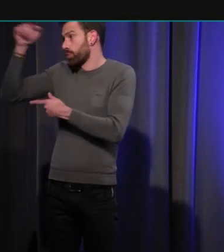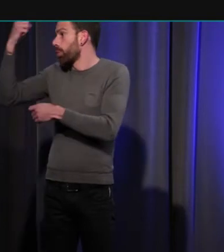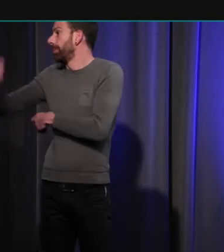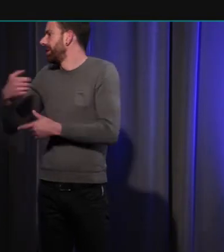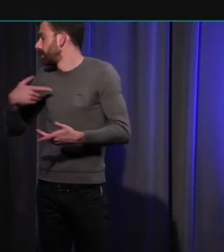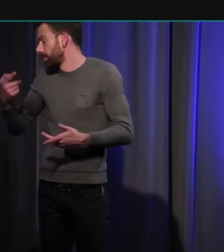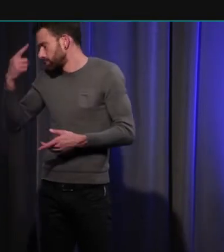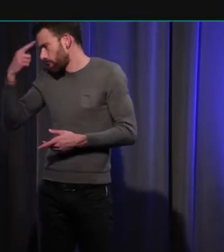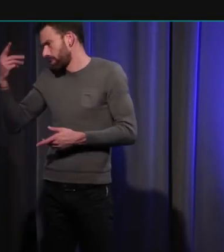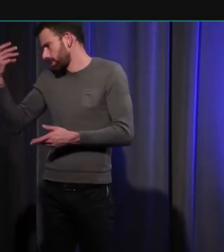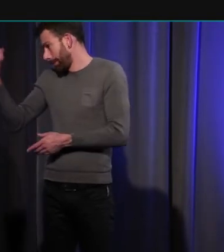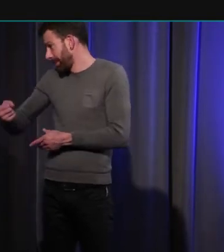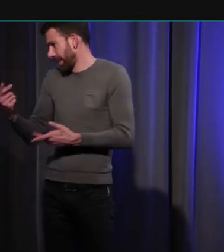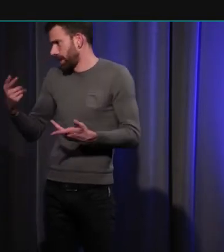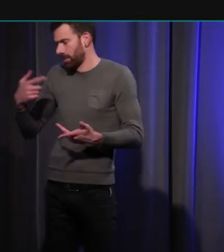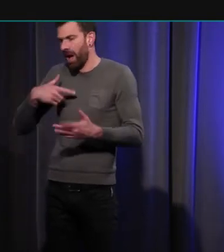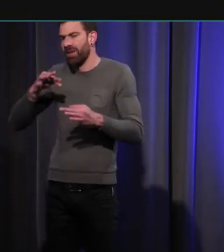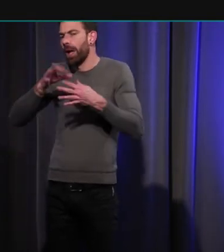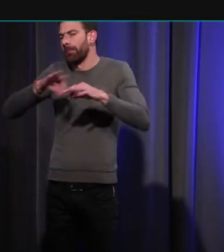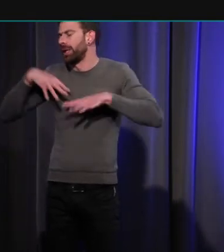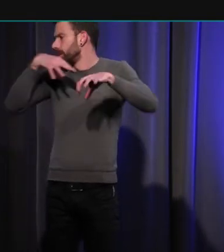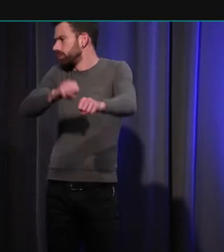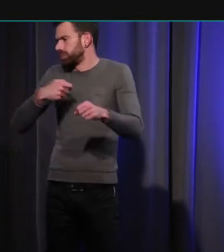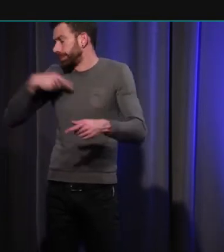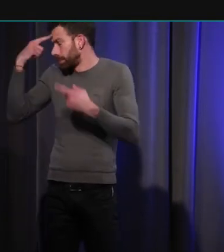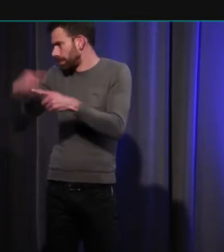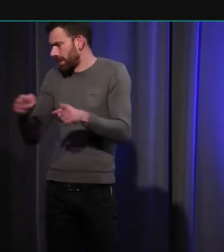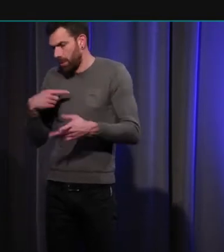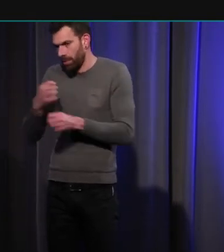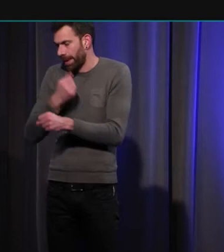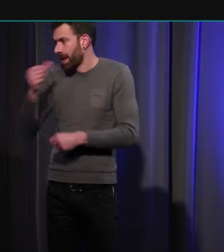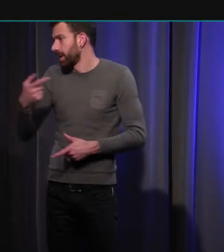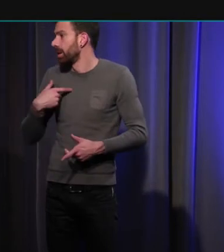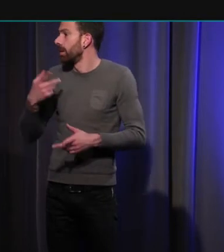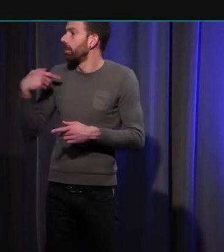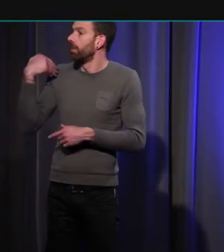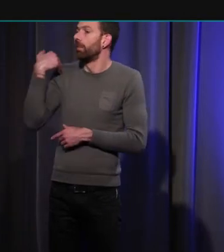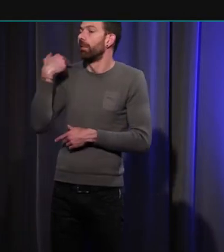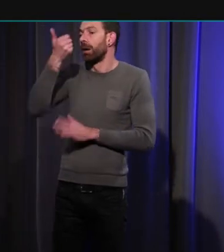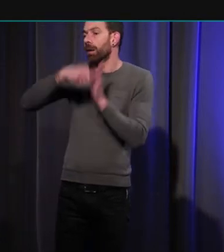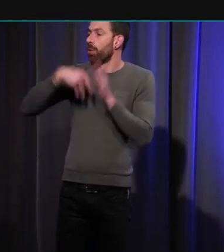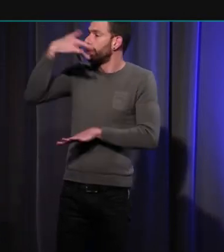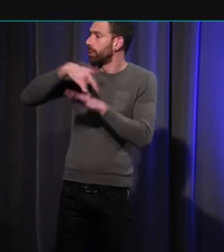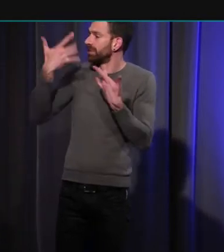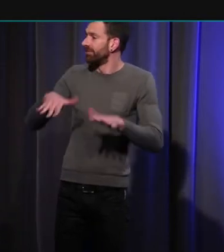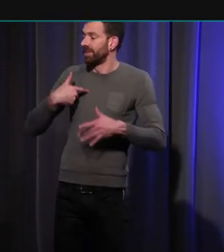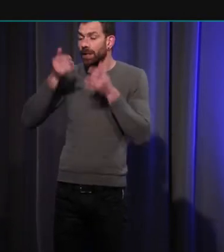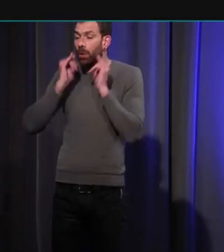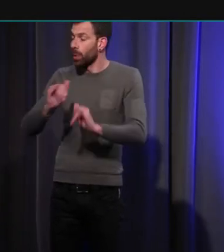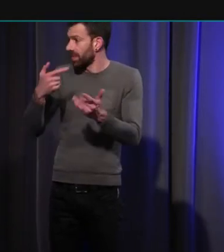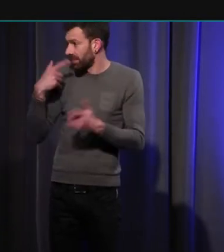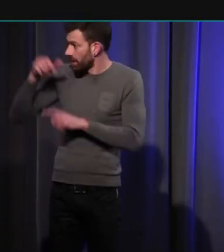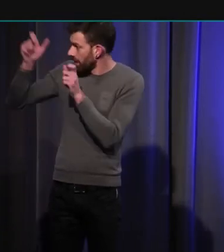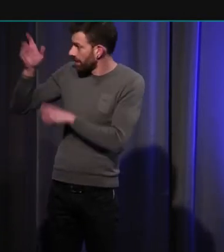comme vous je je pense que sa part apporté grand-chose bon quand j'étais en côte d'ivoire pendant un mois les cds européens qui me